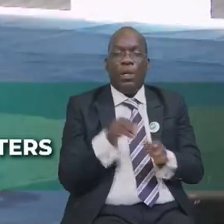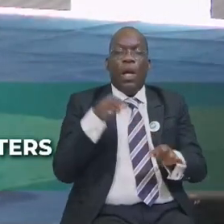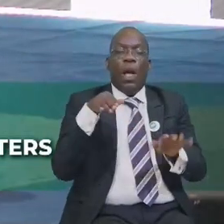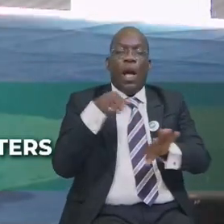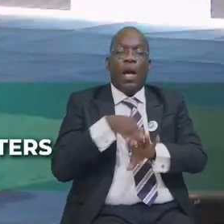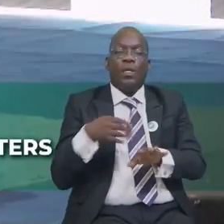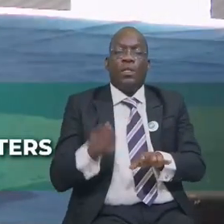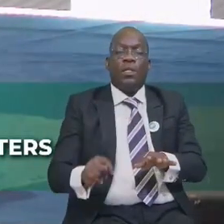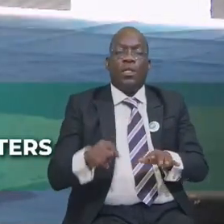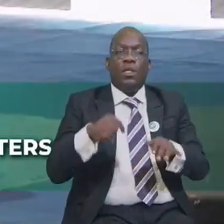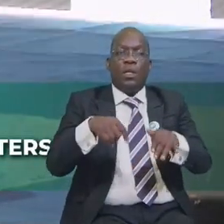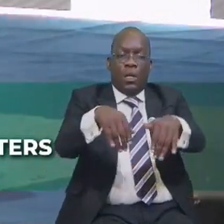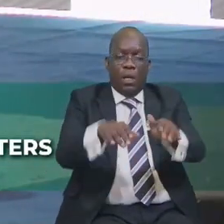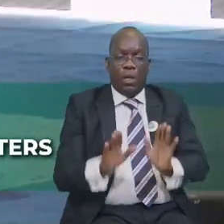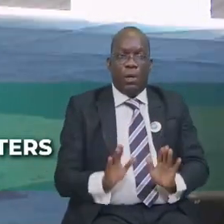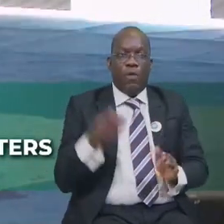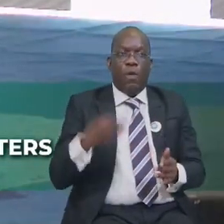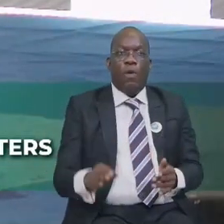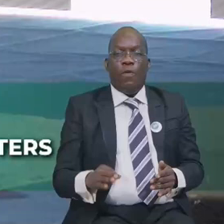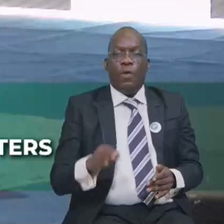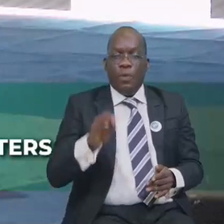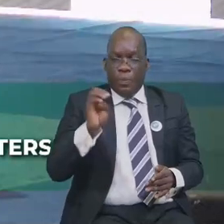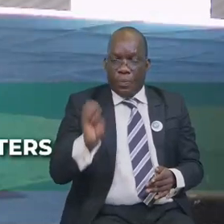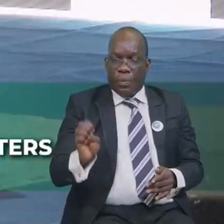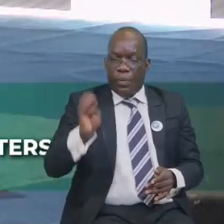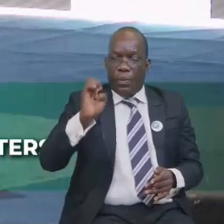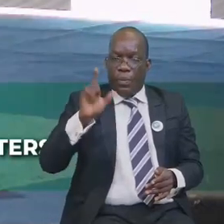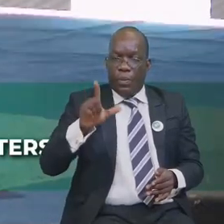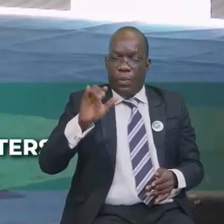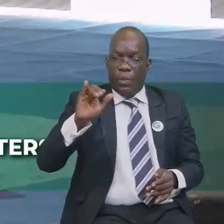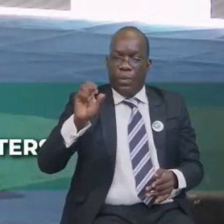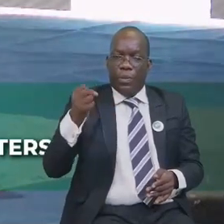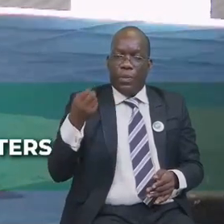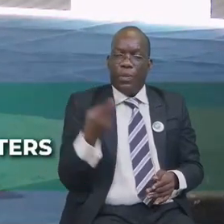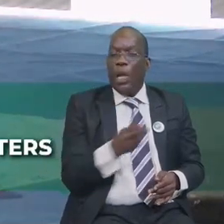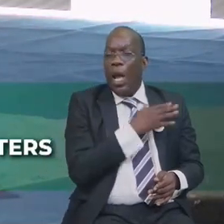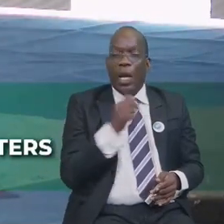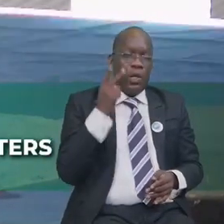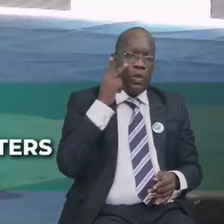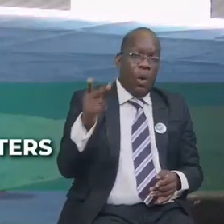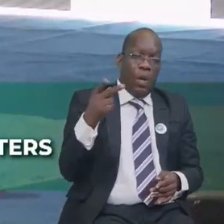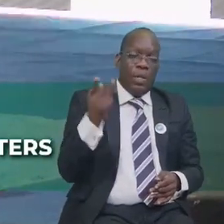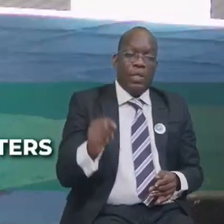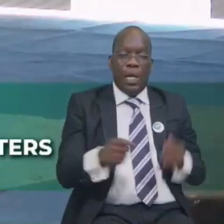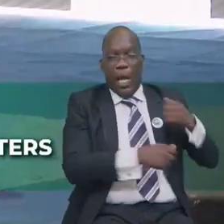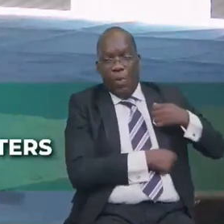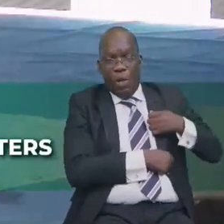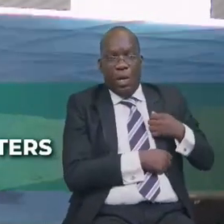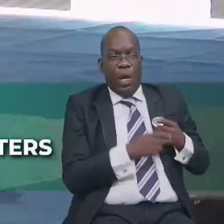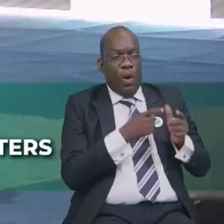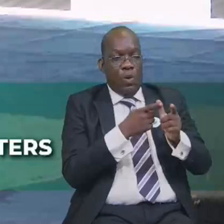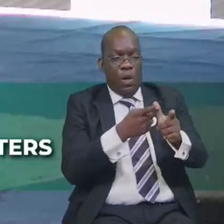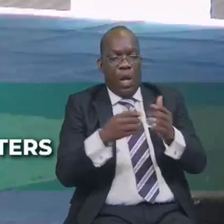étaient à la tombe d'Élisée. Et quand ils ont vu la bande qui courait après eux, ils